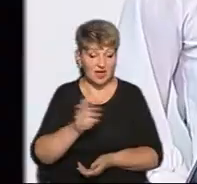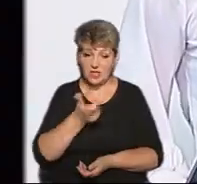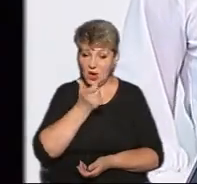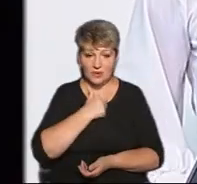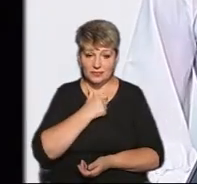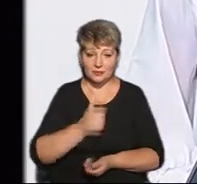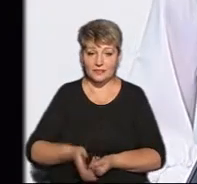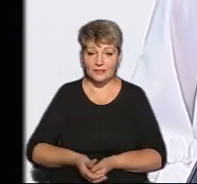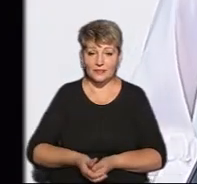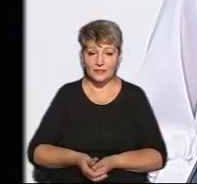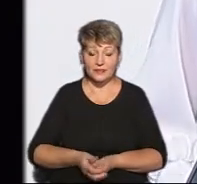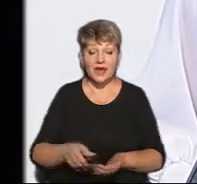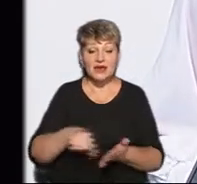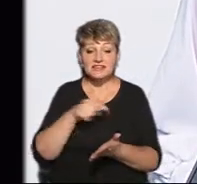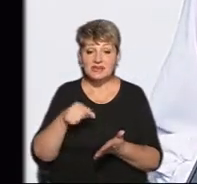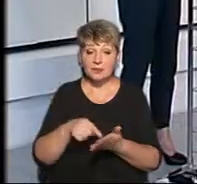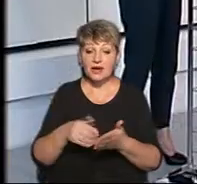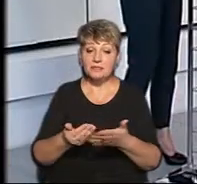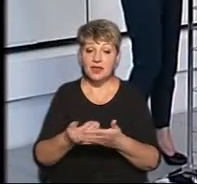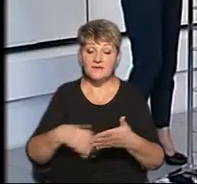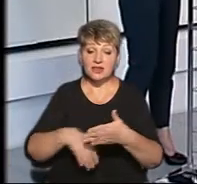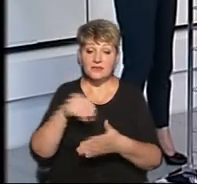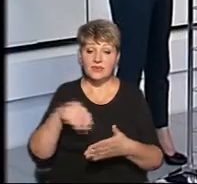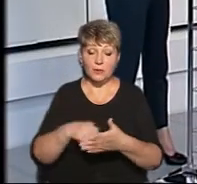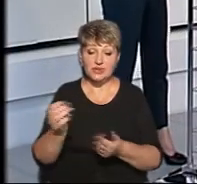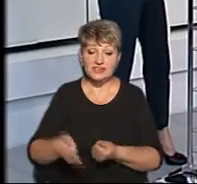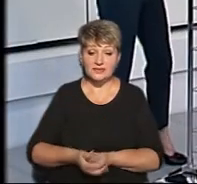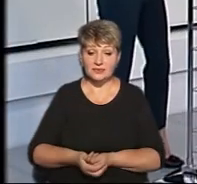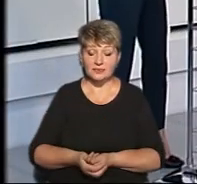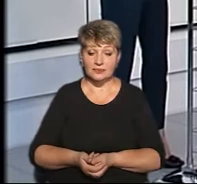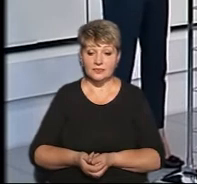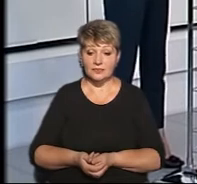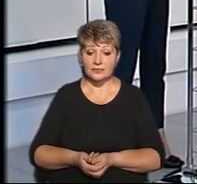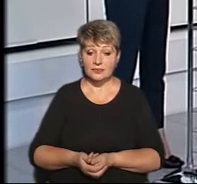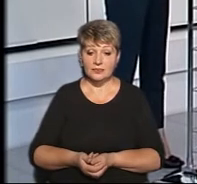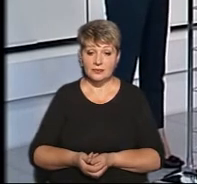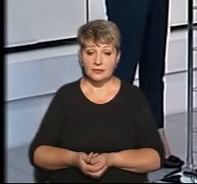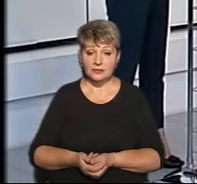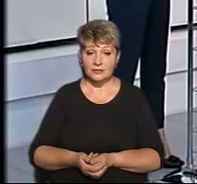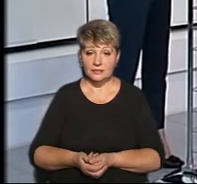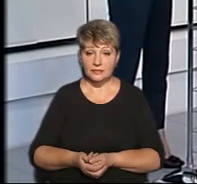Запитання від виборців, яке ми можемо побачити на екрані.